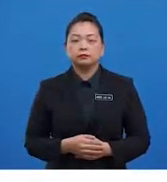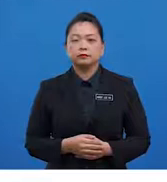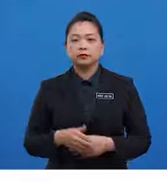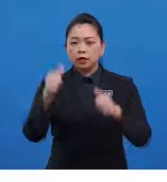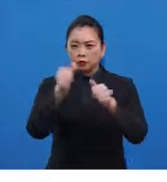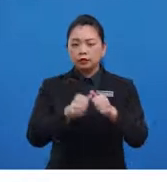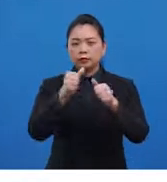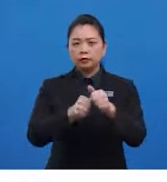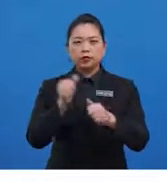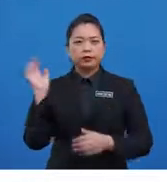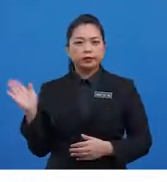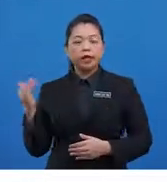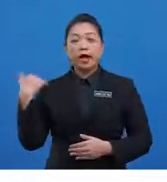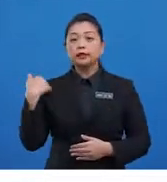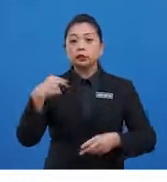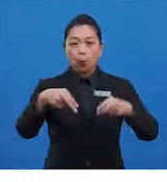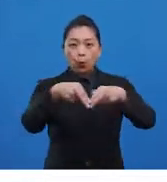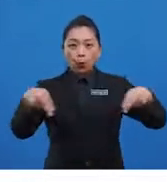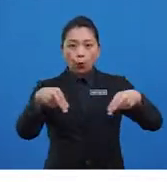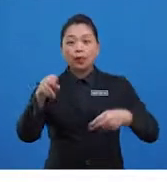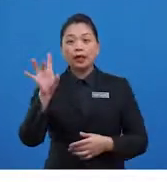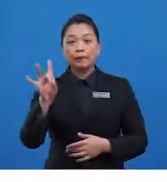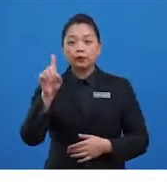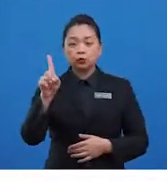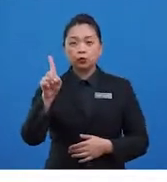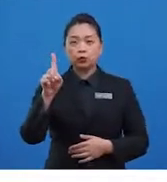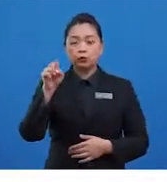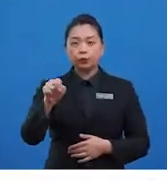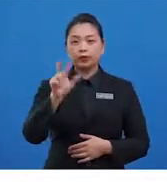Setiap cokma mempunyai ukuran